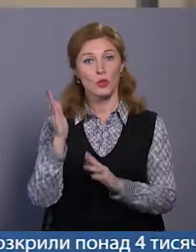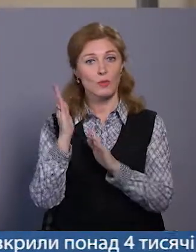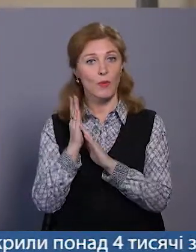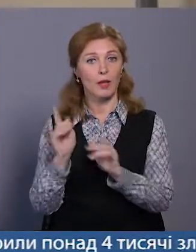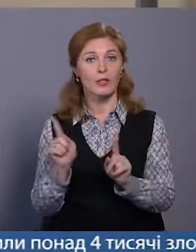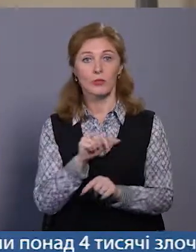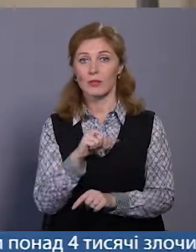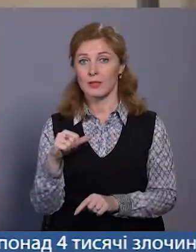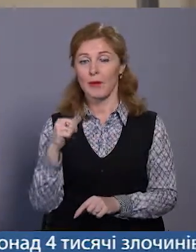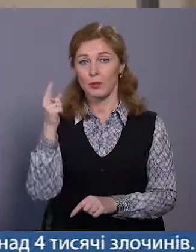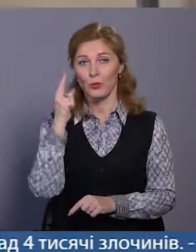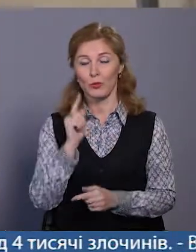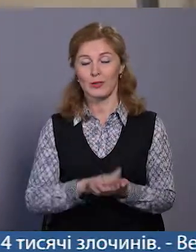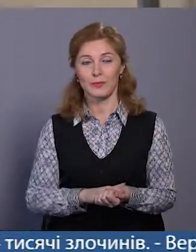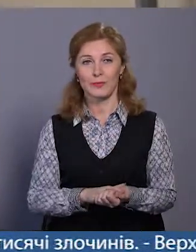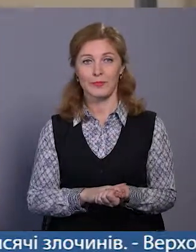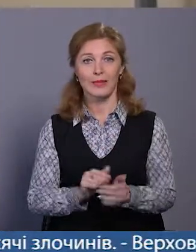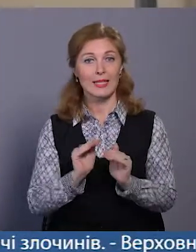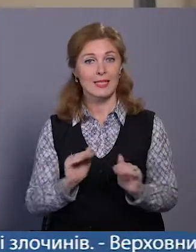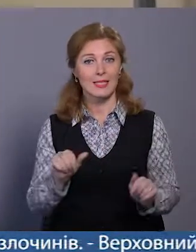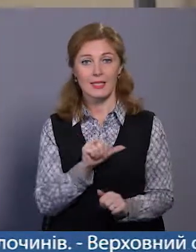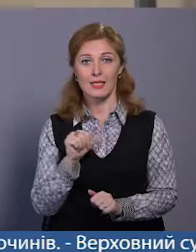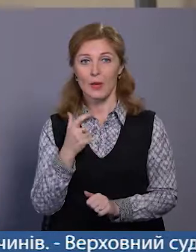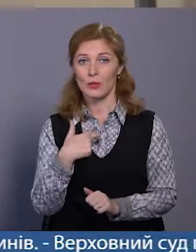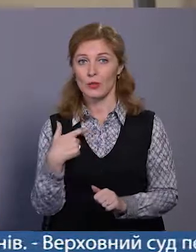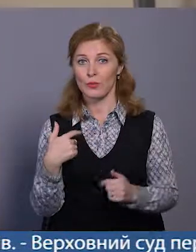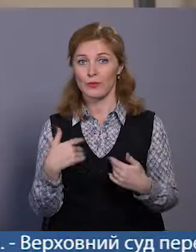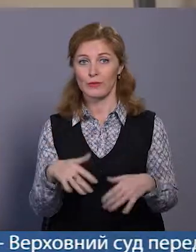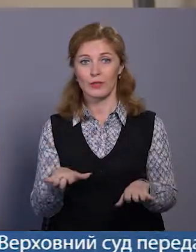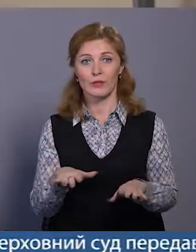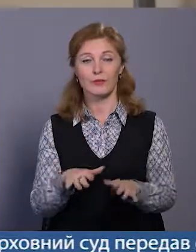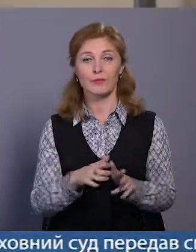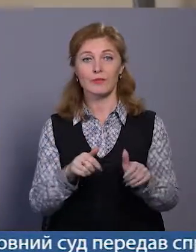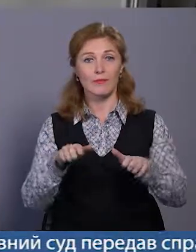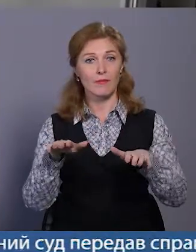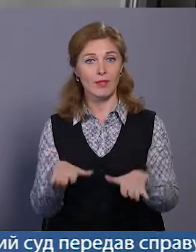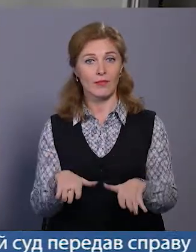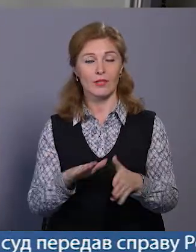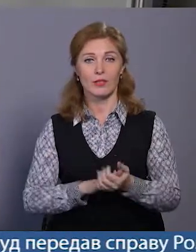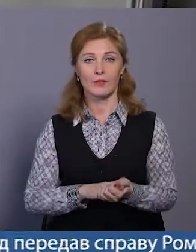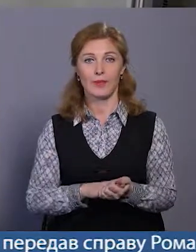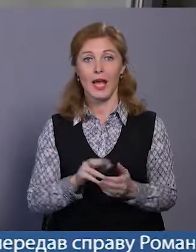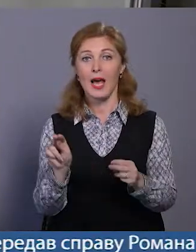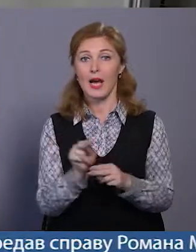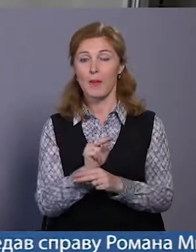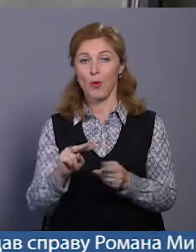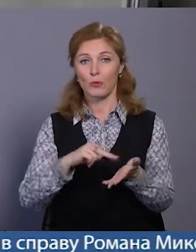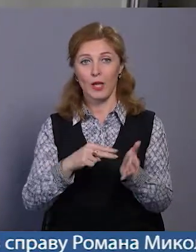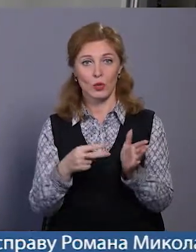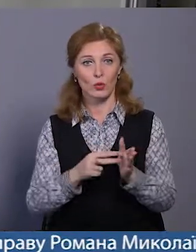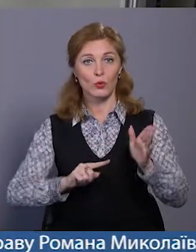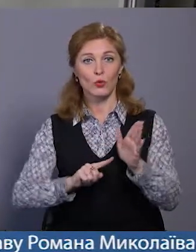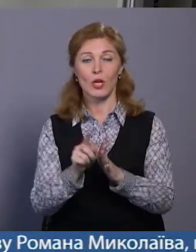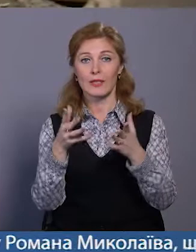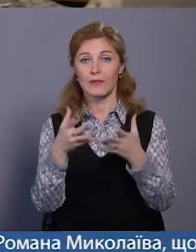щось, будемо самі думати вже, що як. Діти самі собі вже розпечатали. Тут буде диван, там столик, там ще щось. Ремонт планують почати навесні,